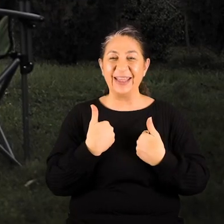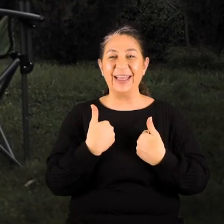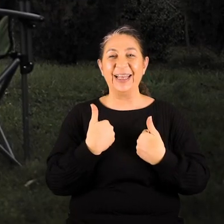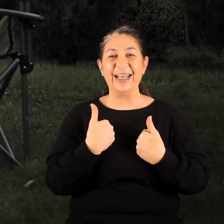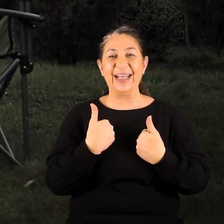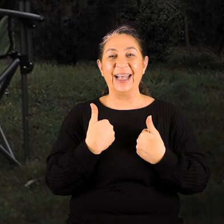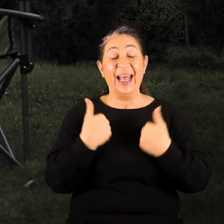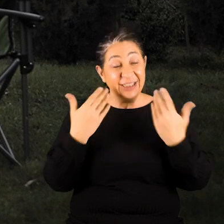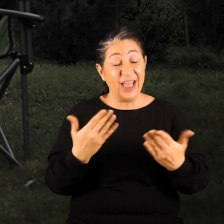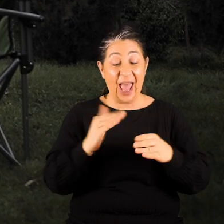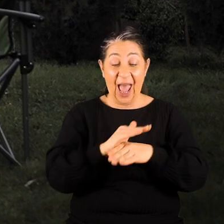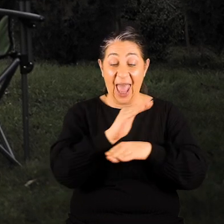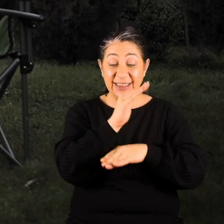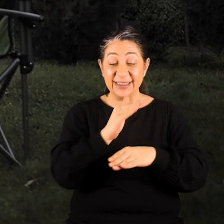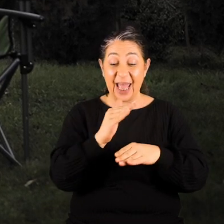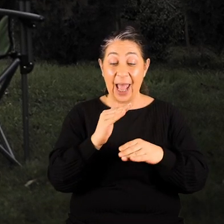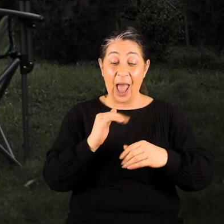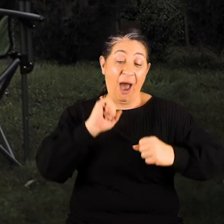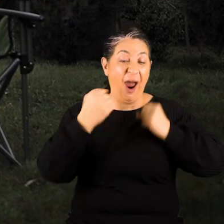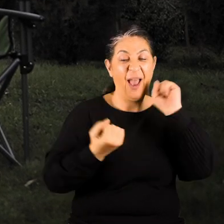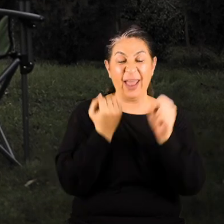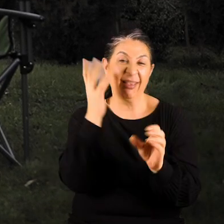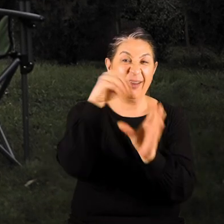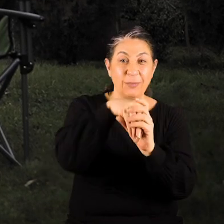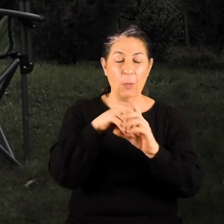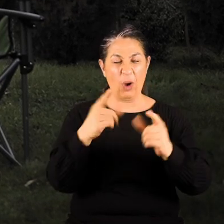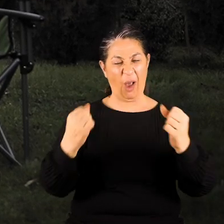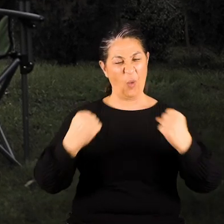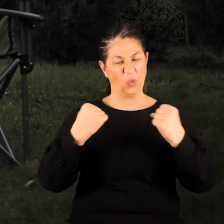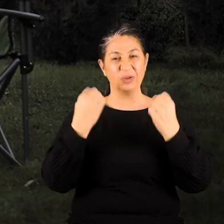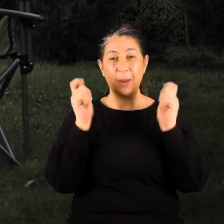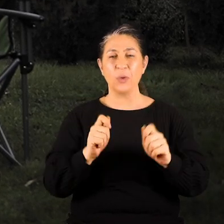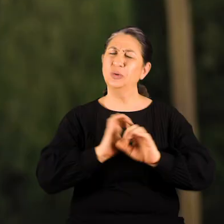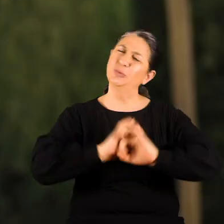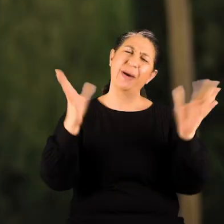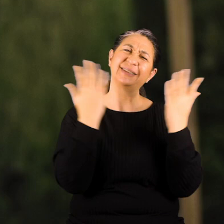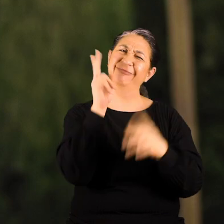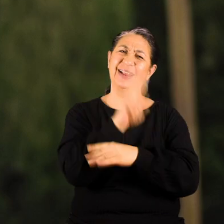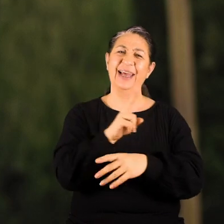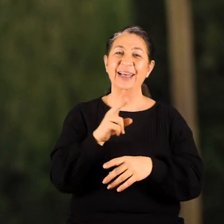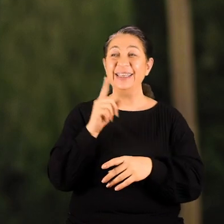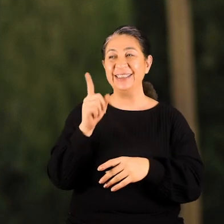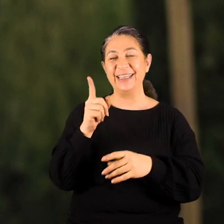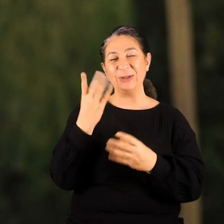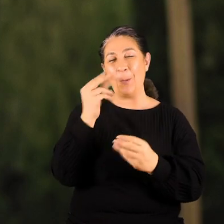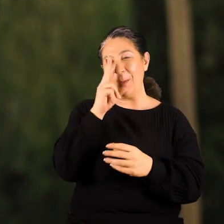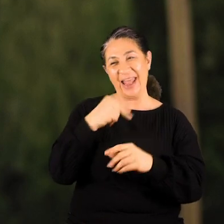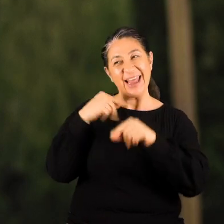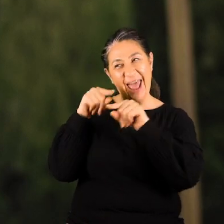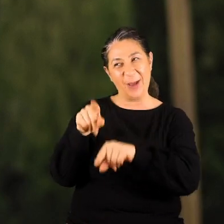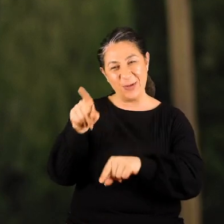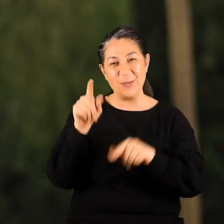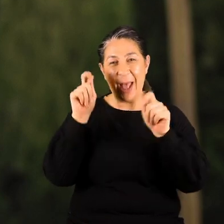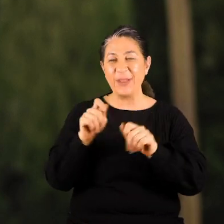de. İşte hayatınıza mobil tek atmak bu kadar kuvvetlendiriyor insanı arkadaşlar. Süpersin vallahi. Evet seni de çok beğenerek takip